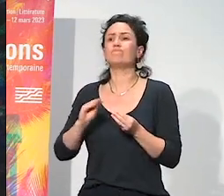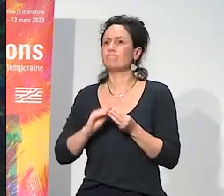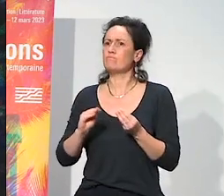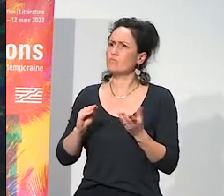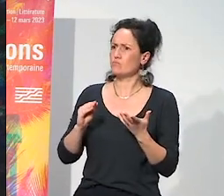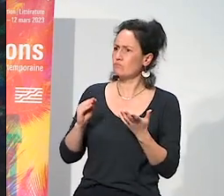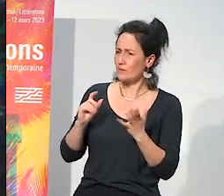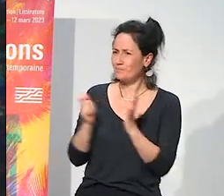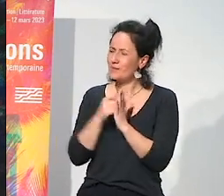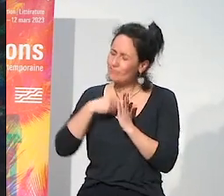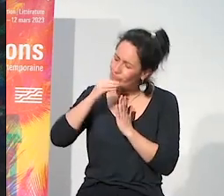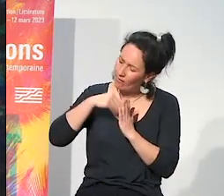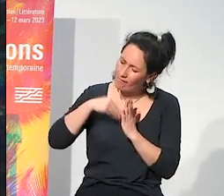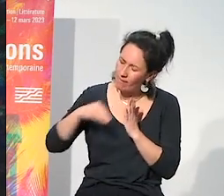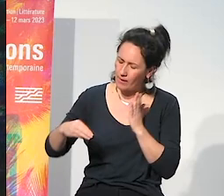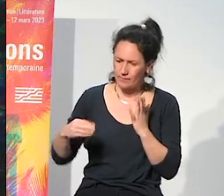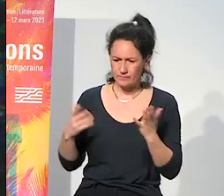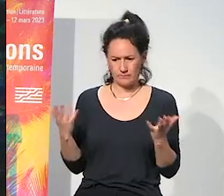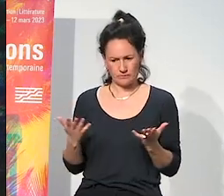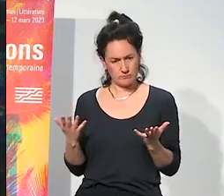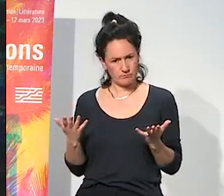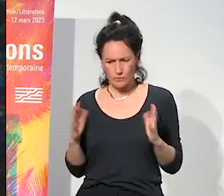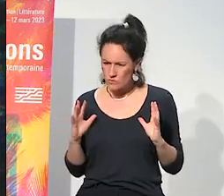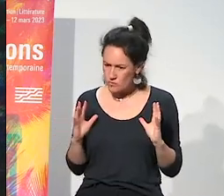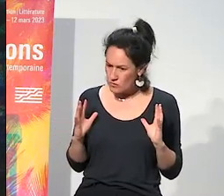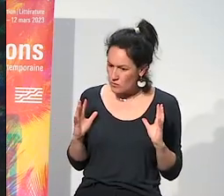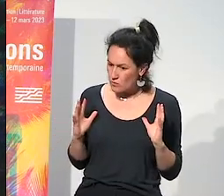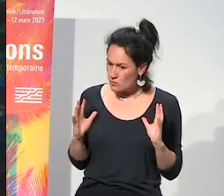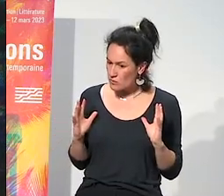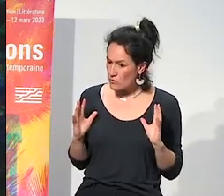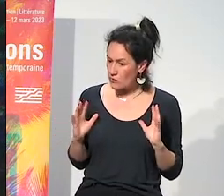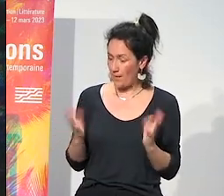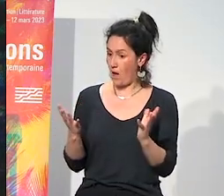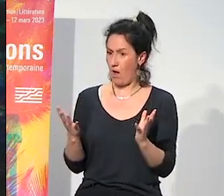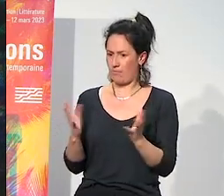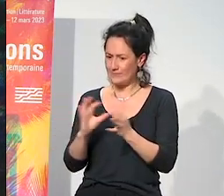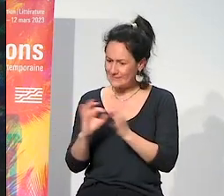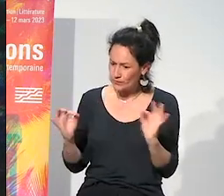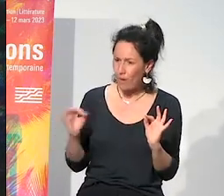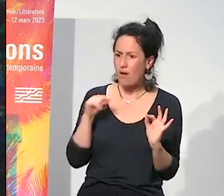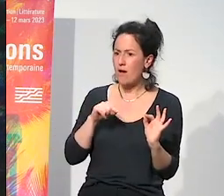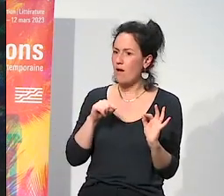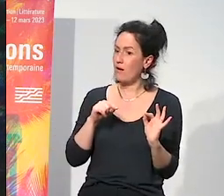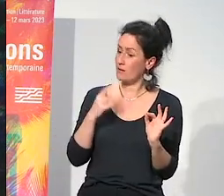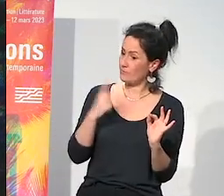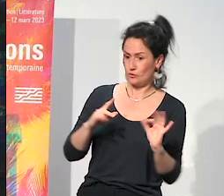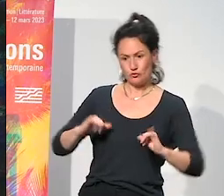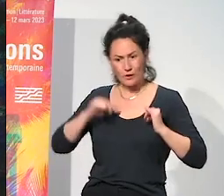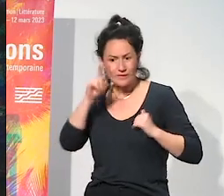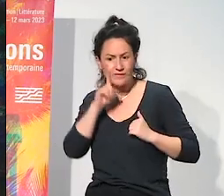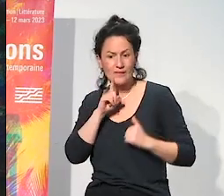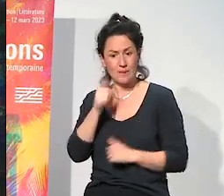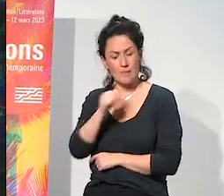eue pendant l'écriture et qui vraiment, c'est comment un récit d'une jeune fille juive